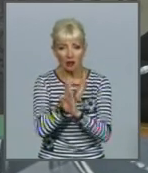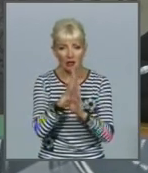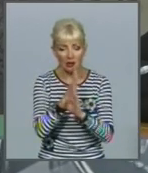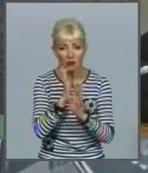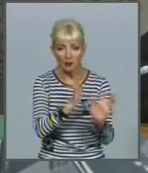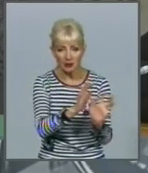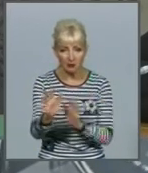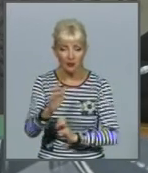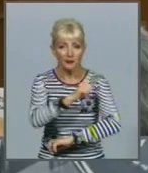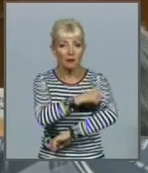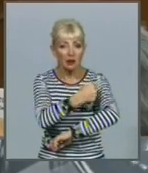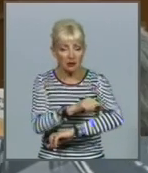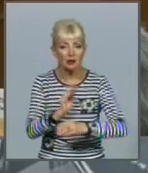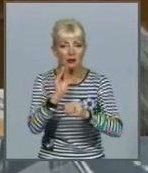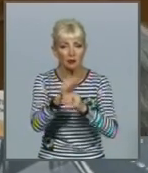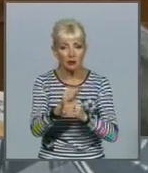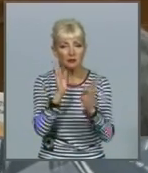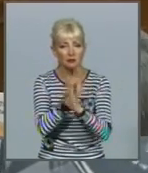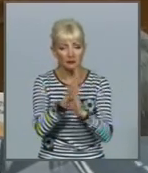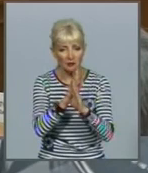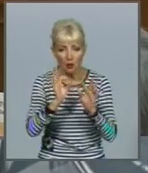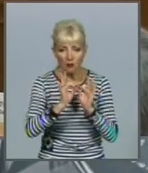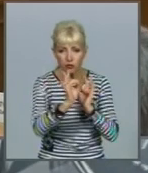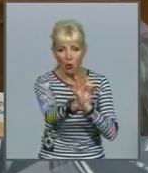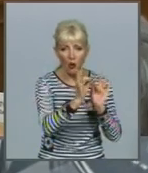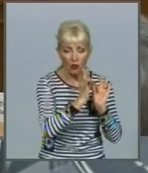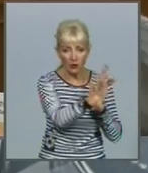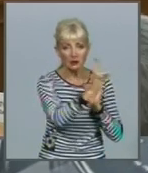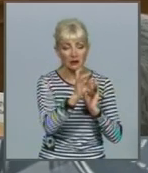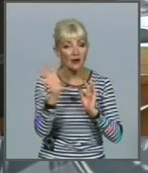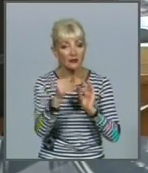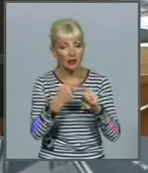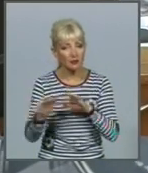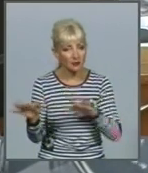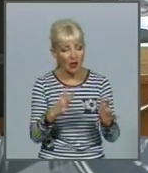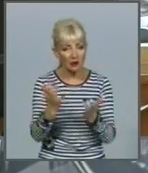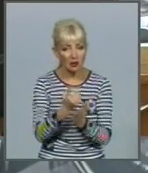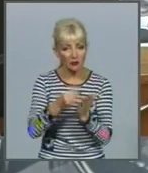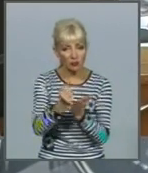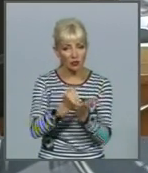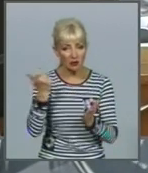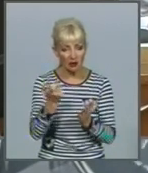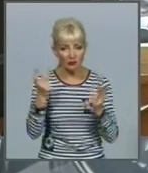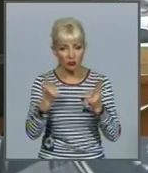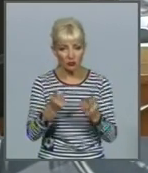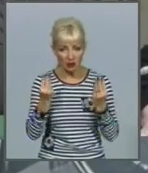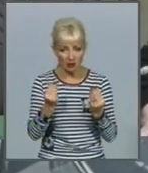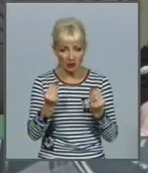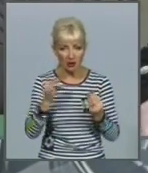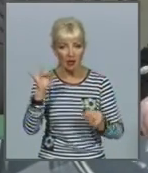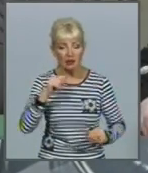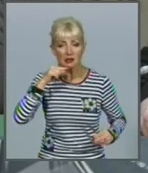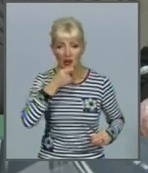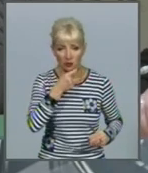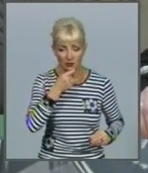додатковий кисневий провід. На всі ці процедури вже знайшли в бюджеті Харкова необхідні фінанси із зекономлених. Ми вже знайшли